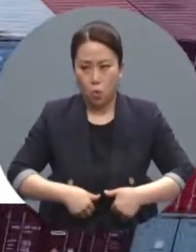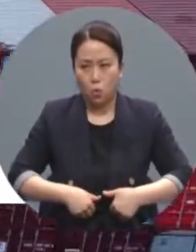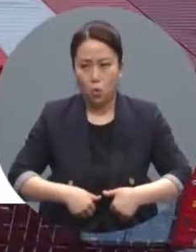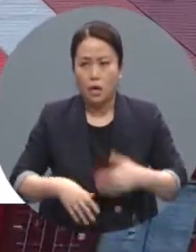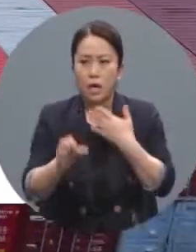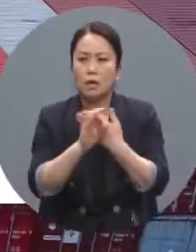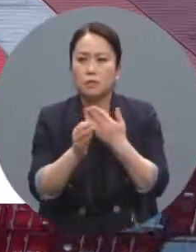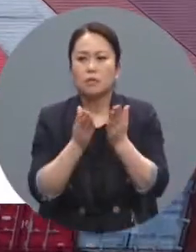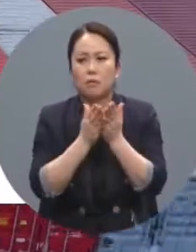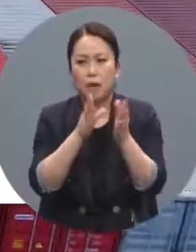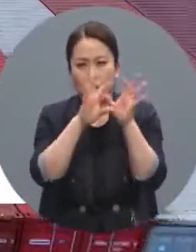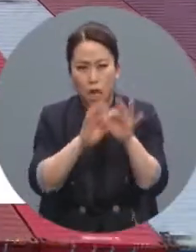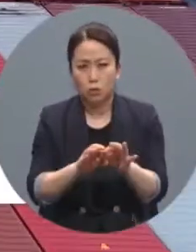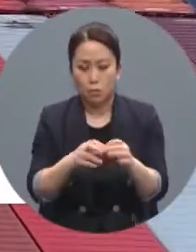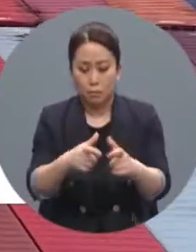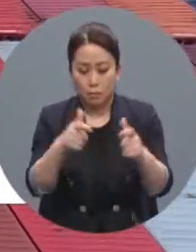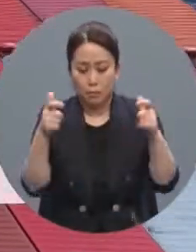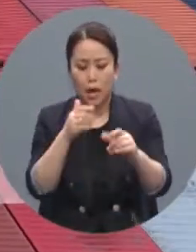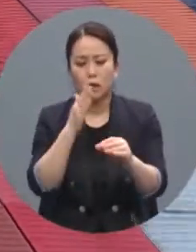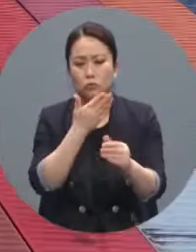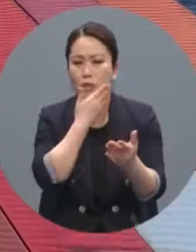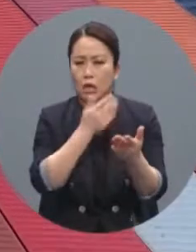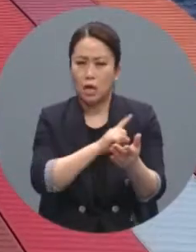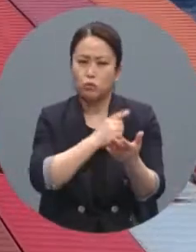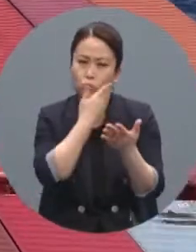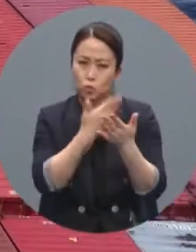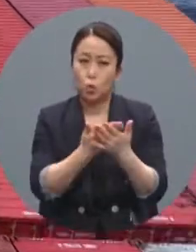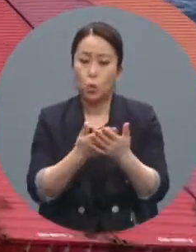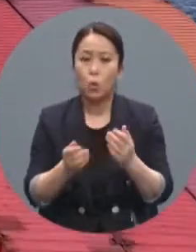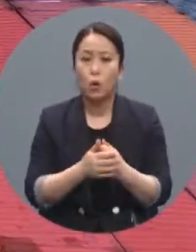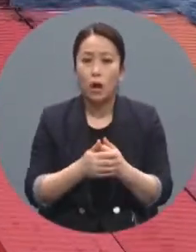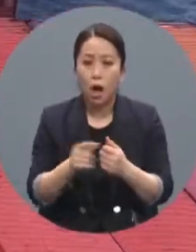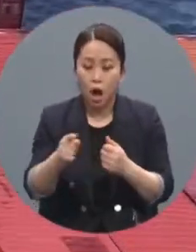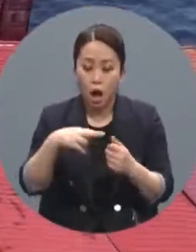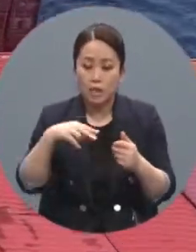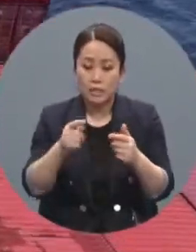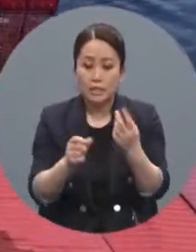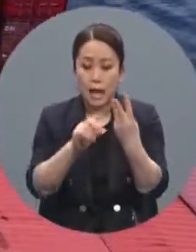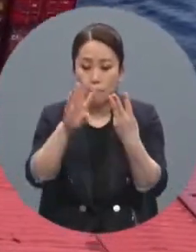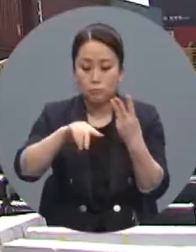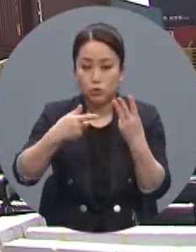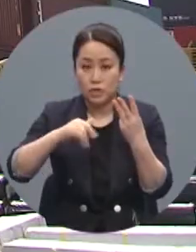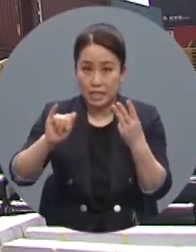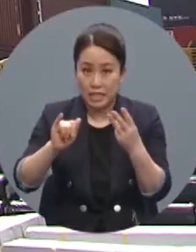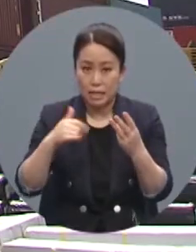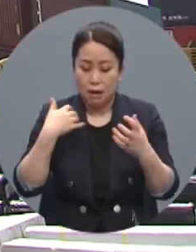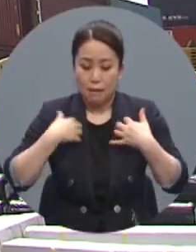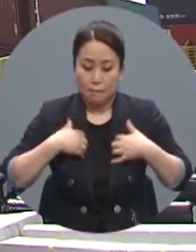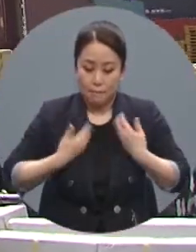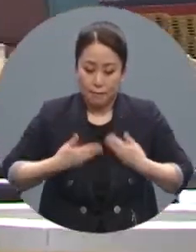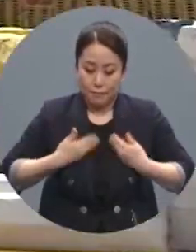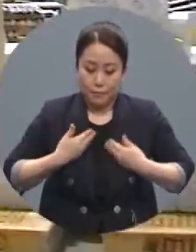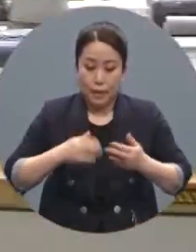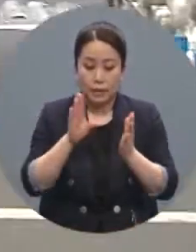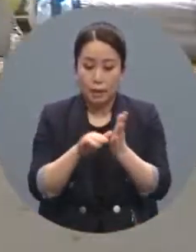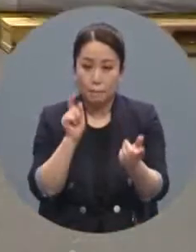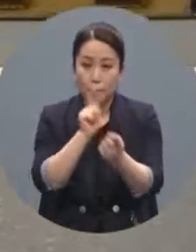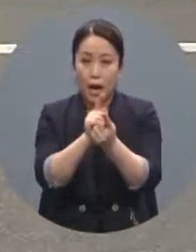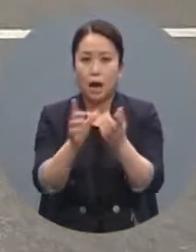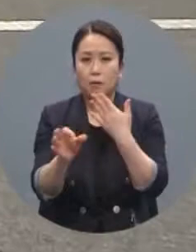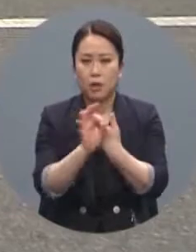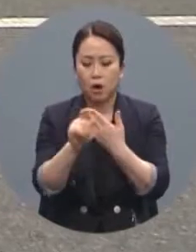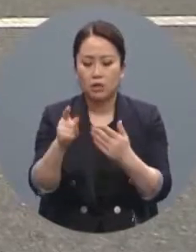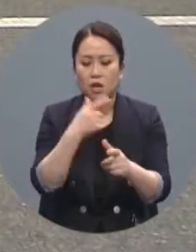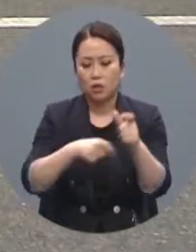하는 게 제일 중요하다고죠. 3분기 해운 성수기가 본격적으로 시작되면 물류 대란이 한층